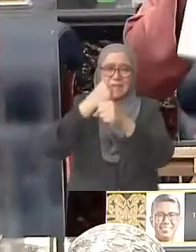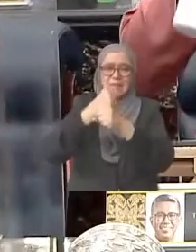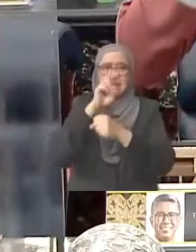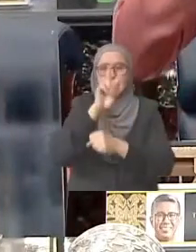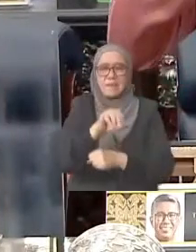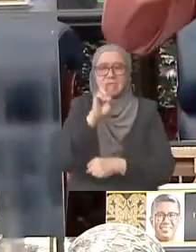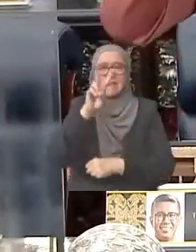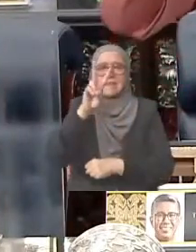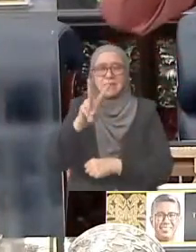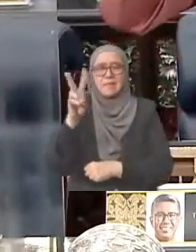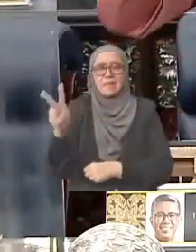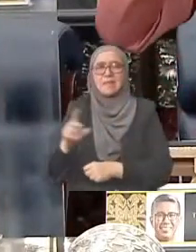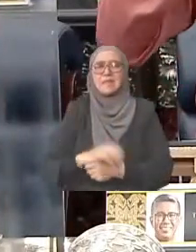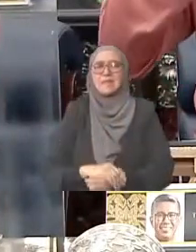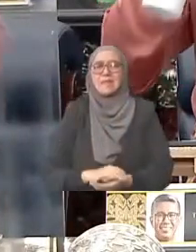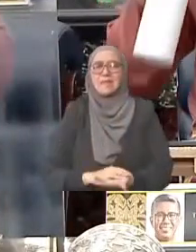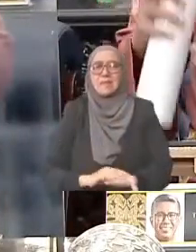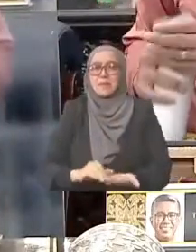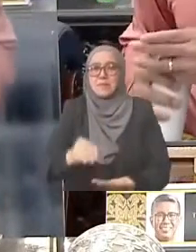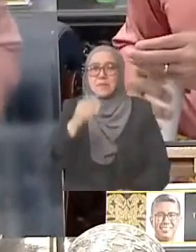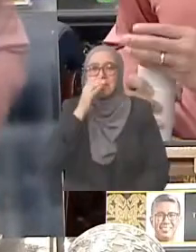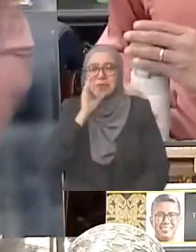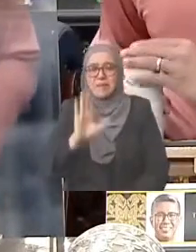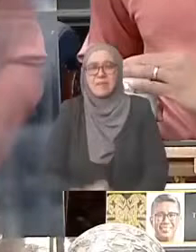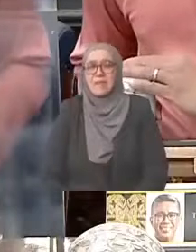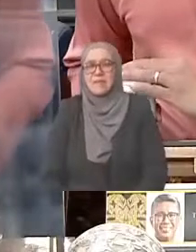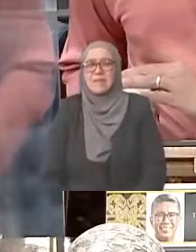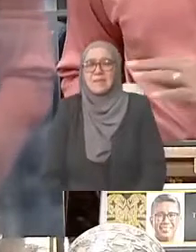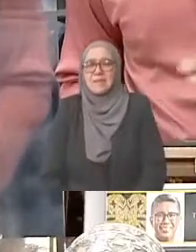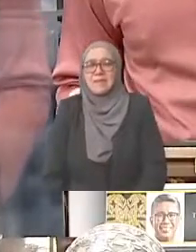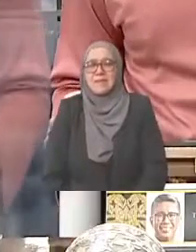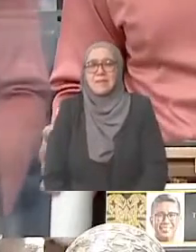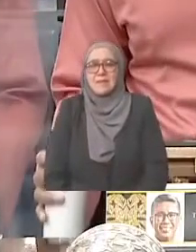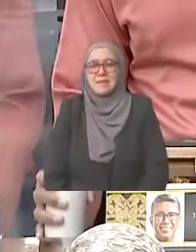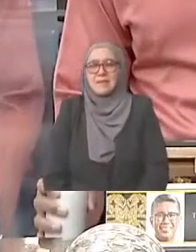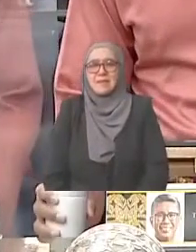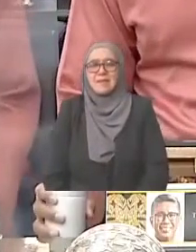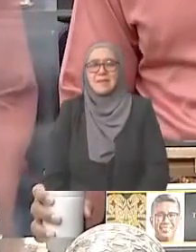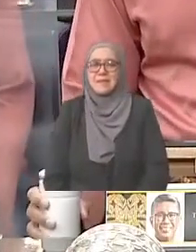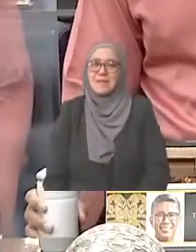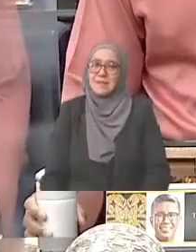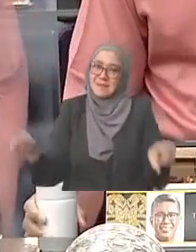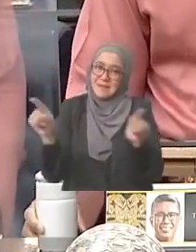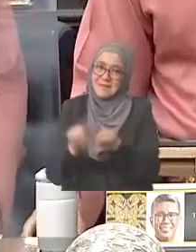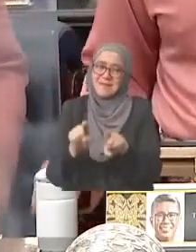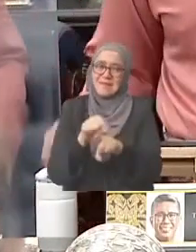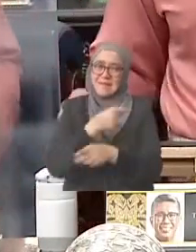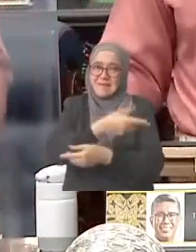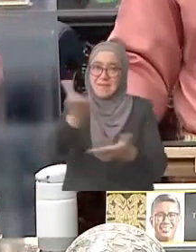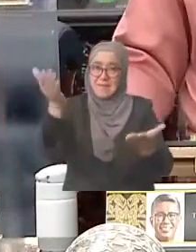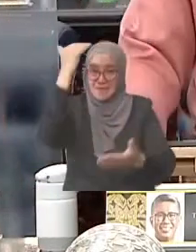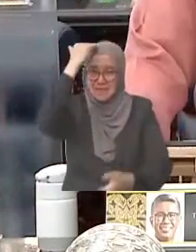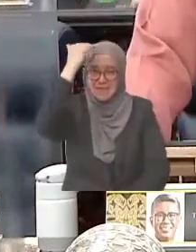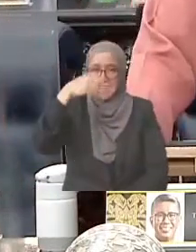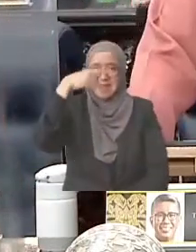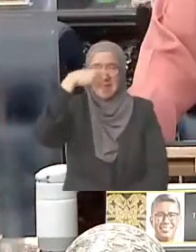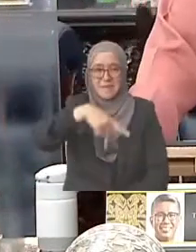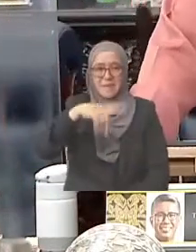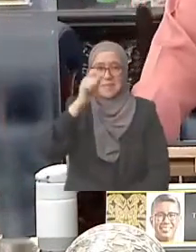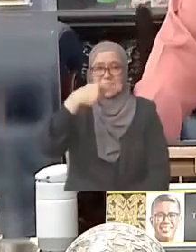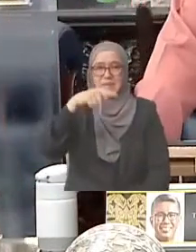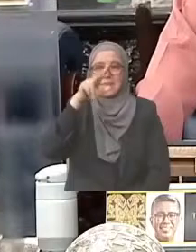hai hai Hai seperti semua Mak Dom ptptn